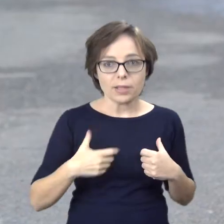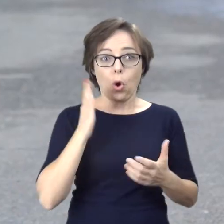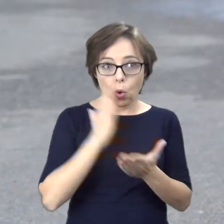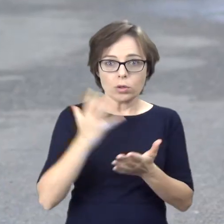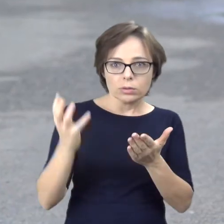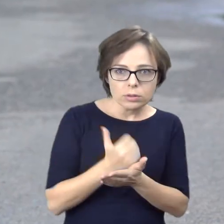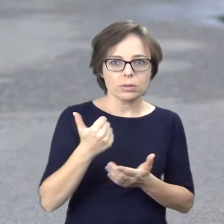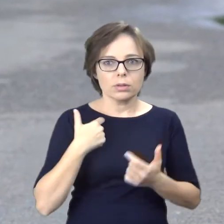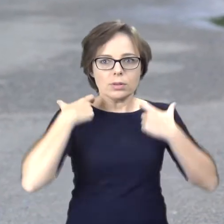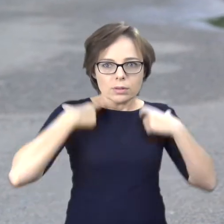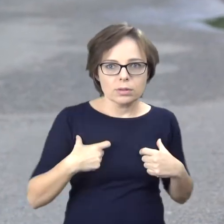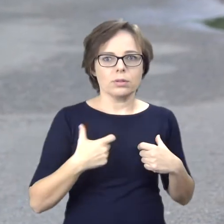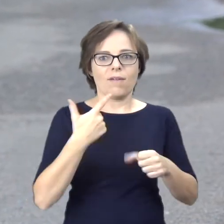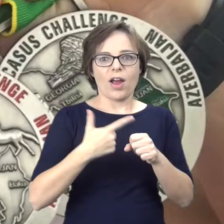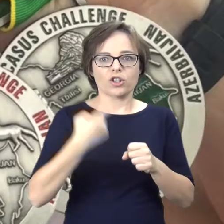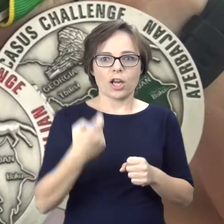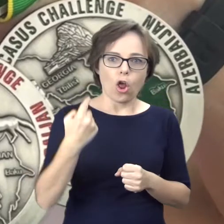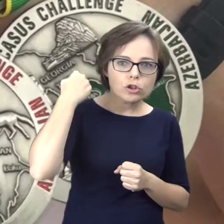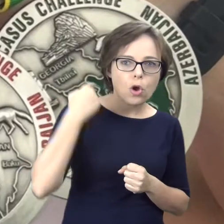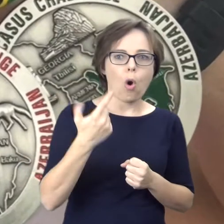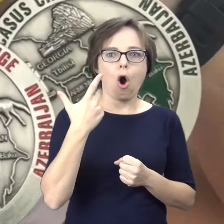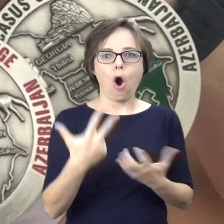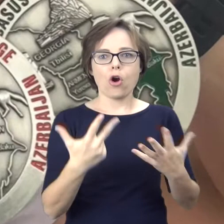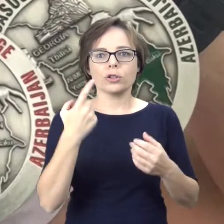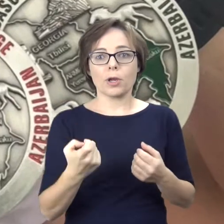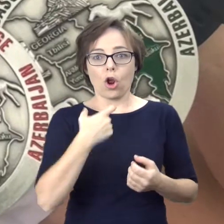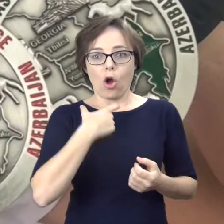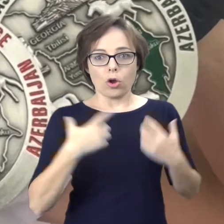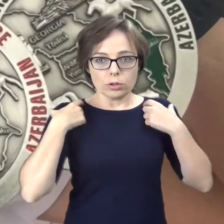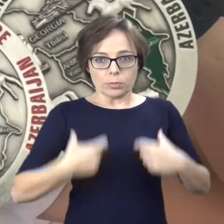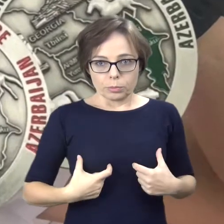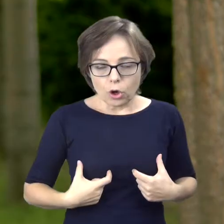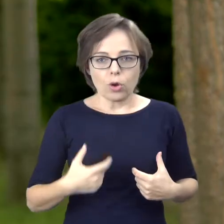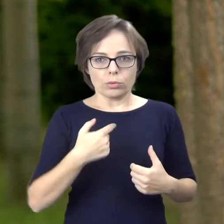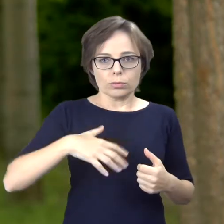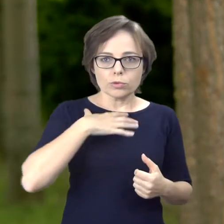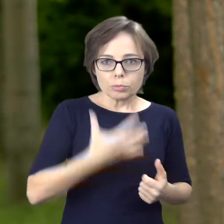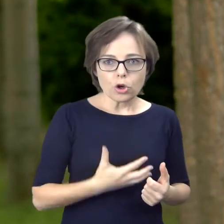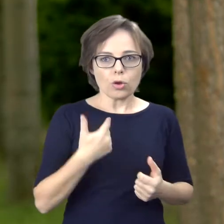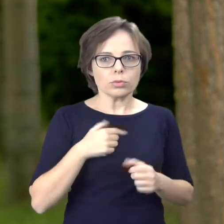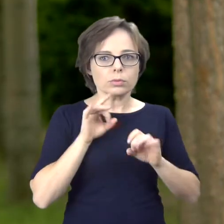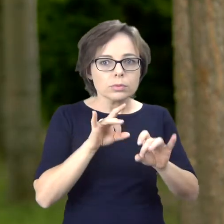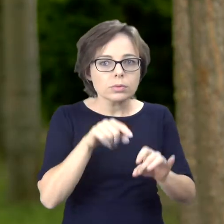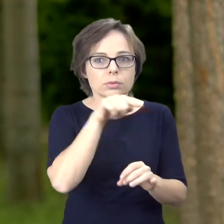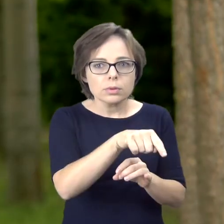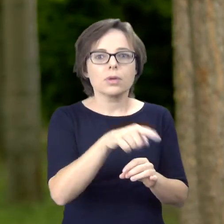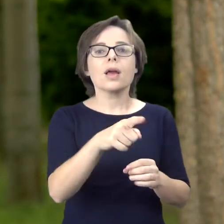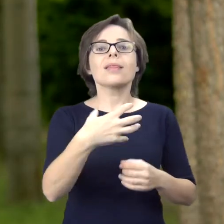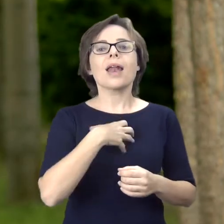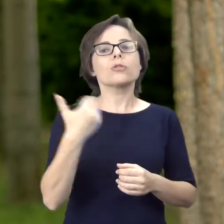plus plecakiem 8-kilowym z przodu poleciałem bezpośrednio na start. Okazało się, że dyrektor biegu powiedział mi, że rzucił ten plecak w